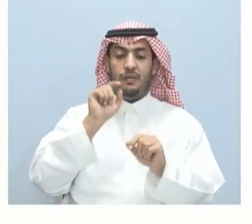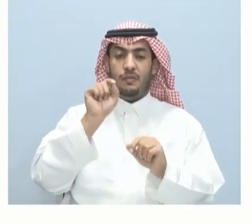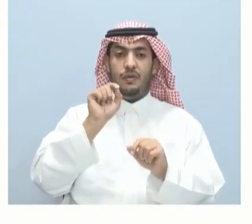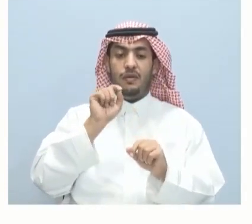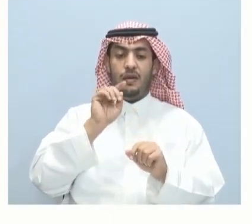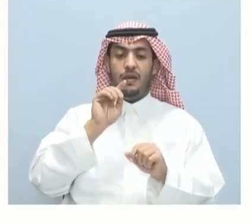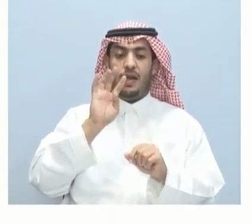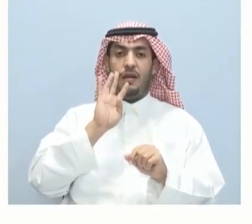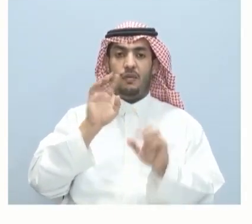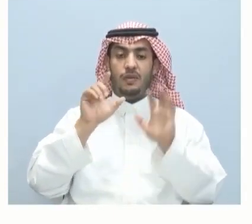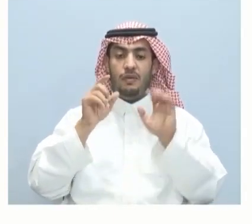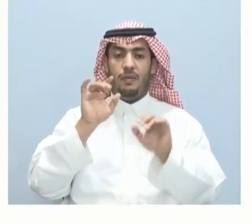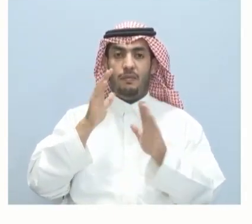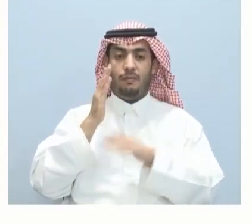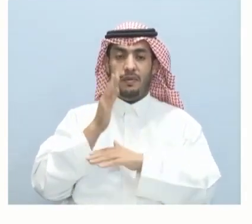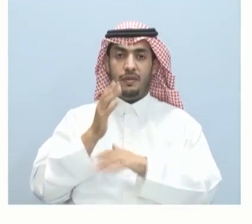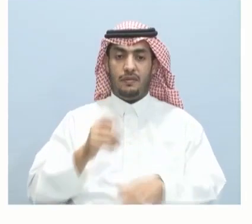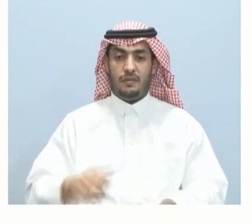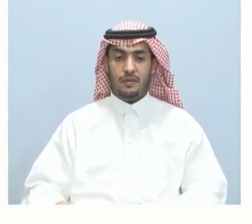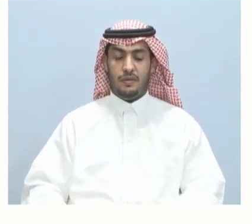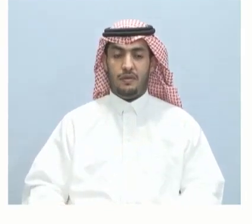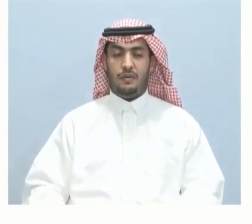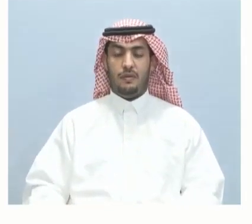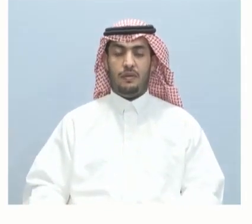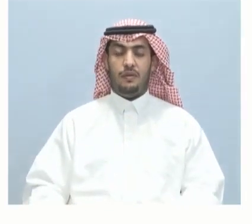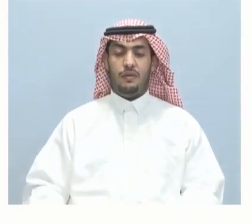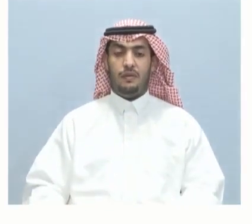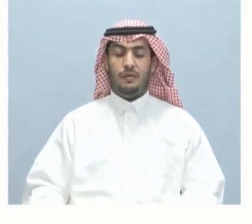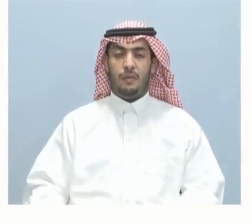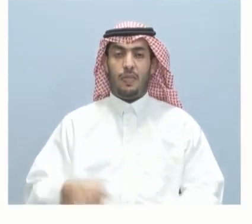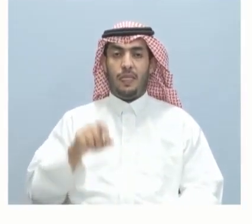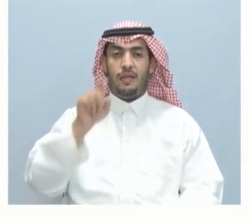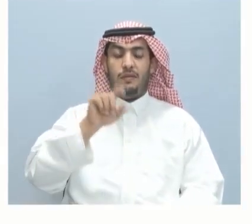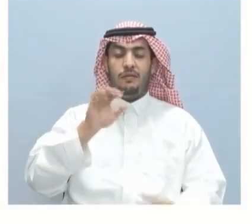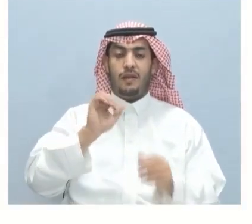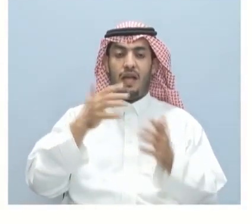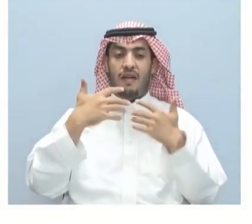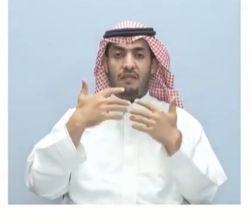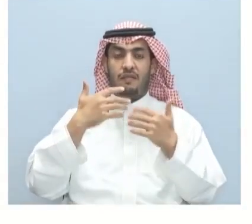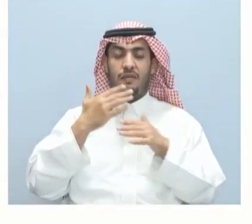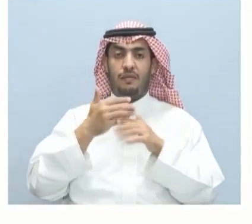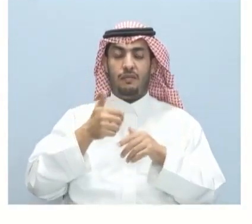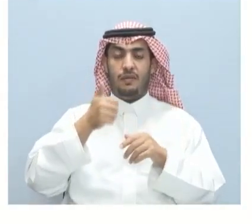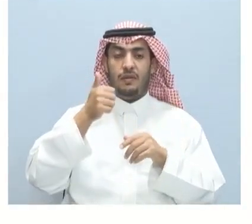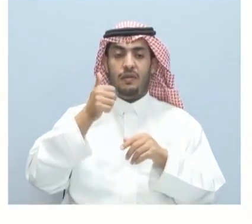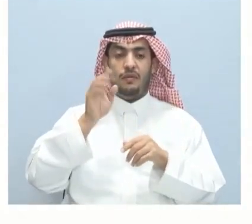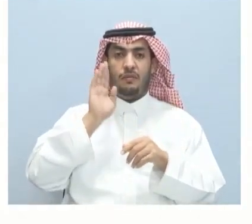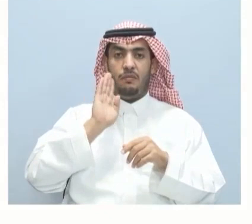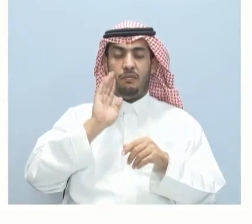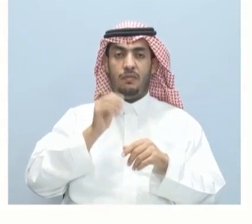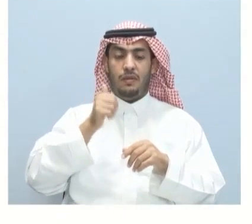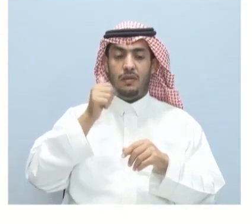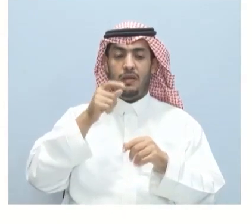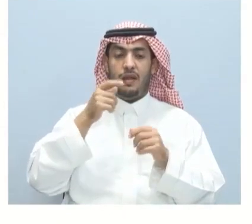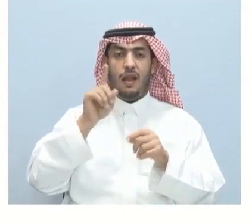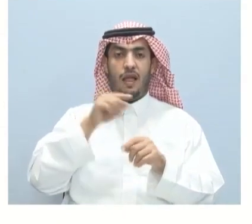407 متر طبعا هذا بالنسبه للمسائل الصريحه السهله التي لا مجال لك